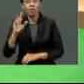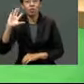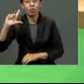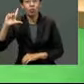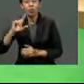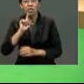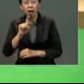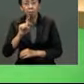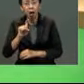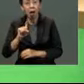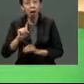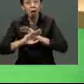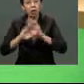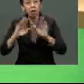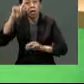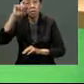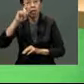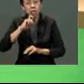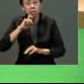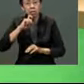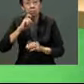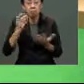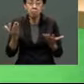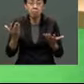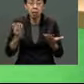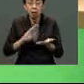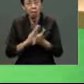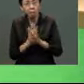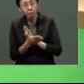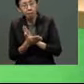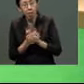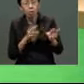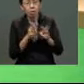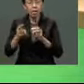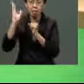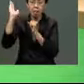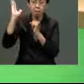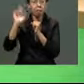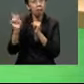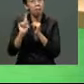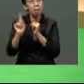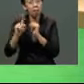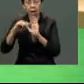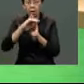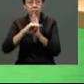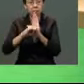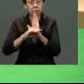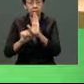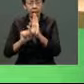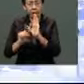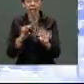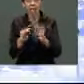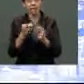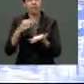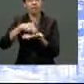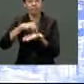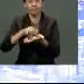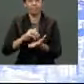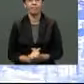จะยกเลิกการแถลงข่าวในวันเสาร์และวันอาทิตย์และจะมีการปรับเปลี่ยนรูปแบบต่างๆรายละเอียดและข้อเท็จจริงเป็นยังไงคะ ครับ